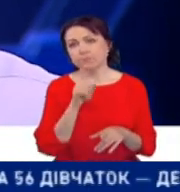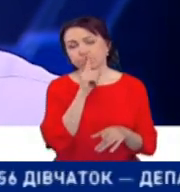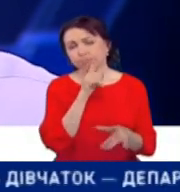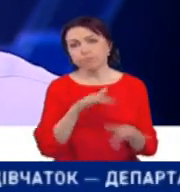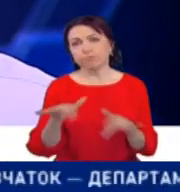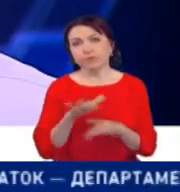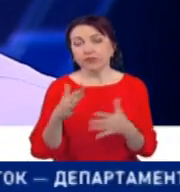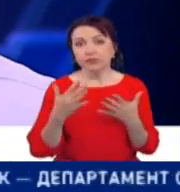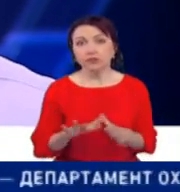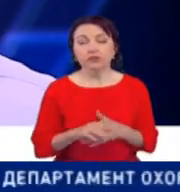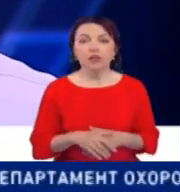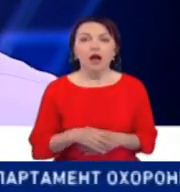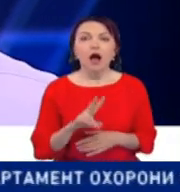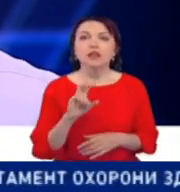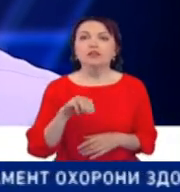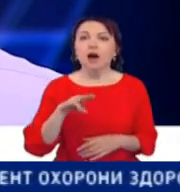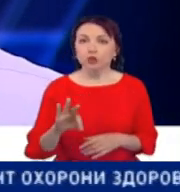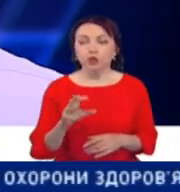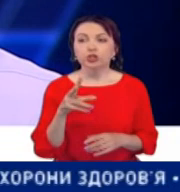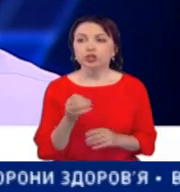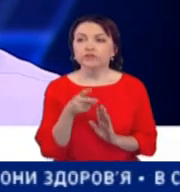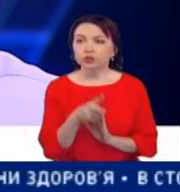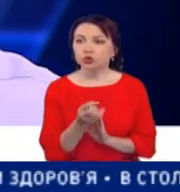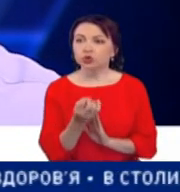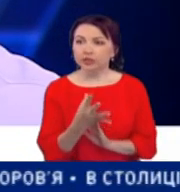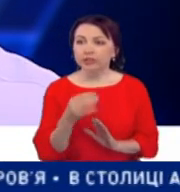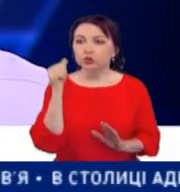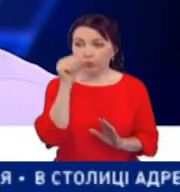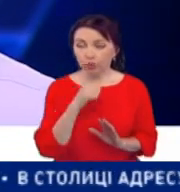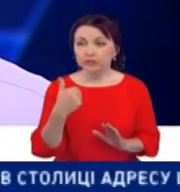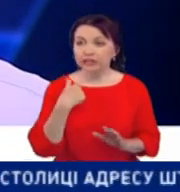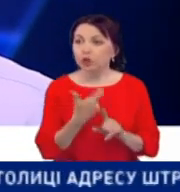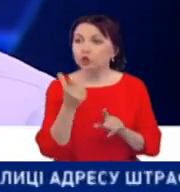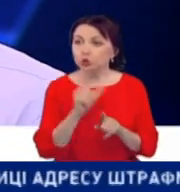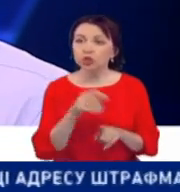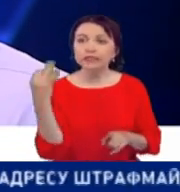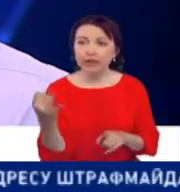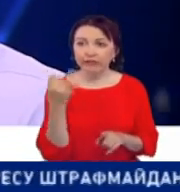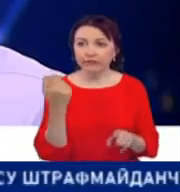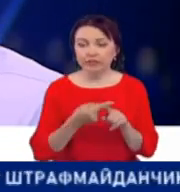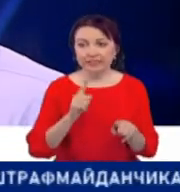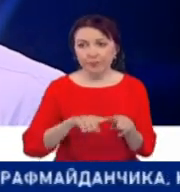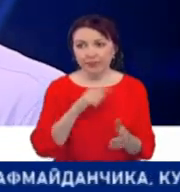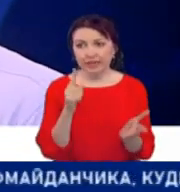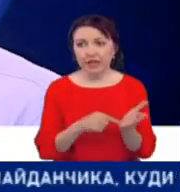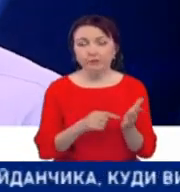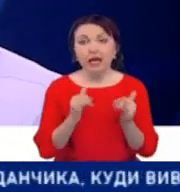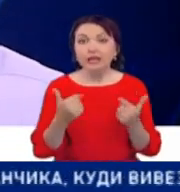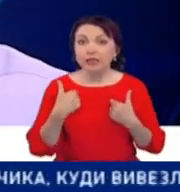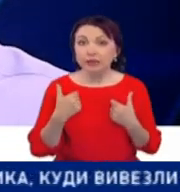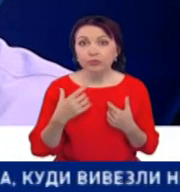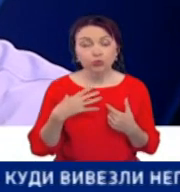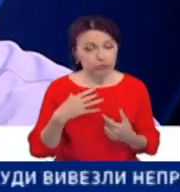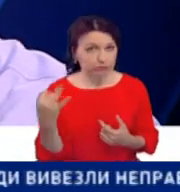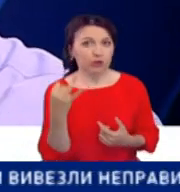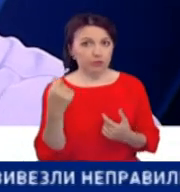щодо НАТО, ще в 2014 році я дуже цікавився цим питанням, тому що воно було для мене дуже цікаво. Ну,